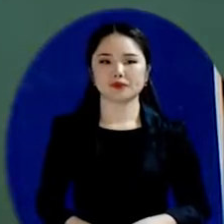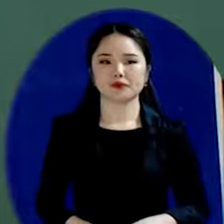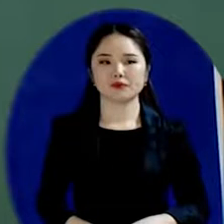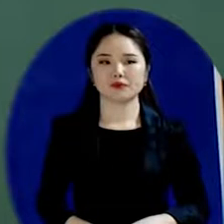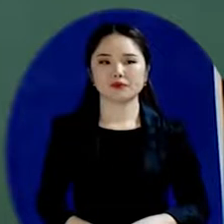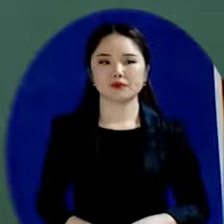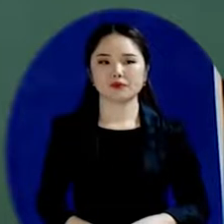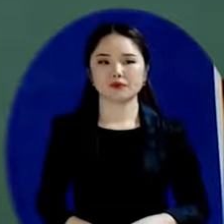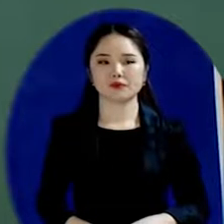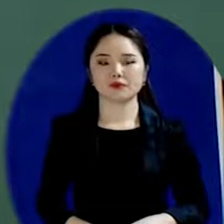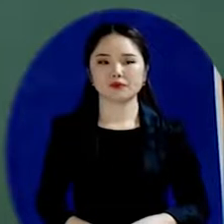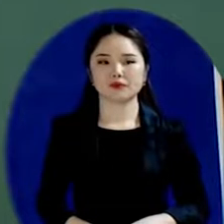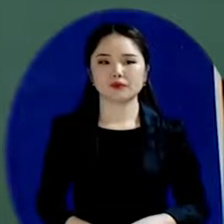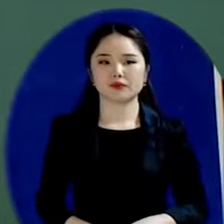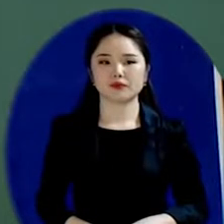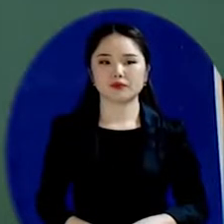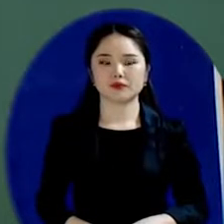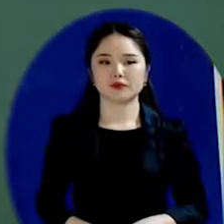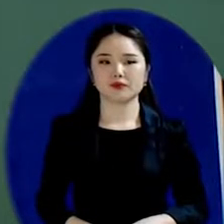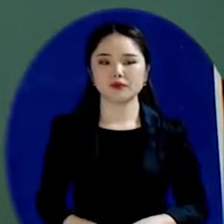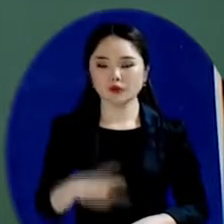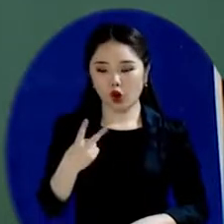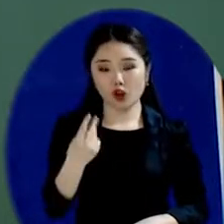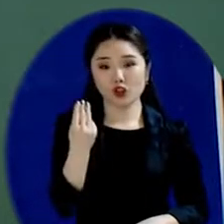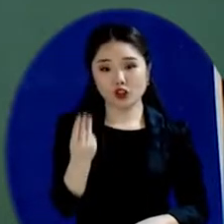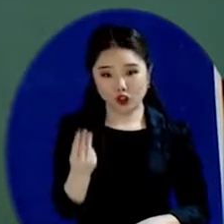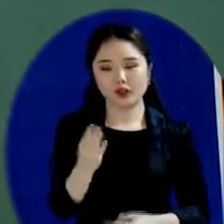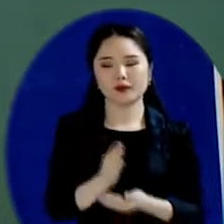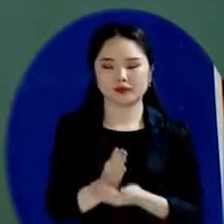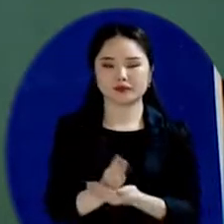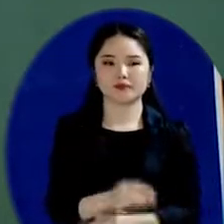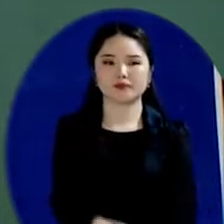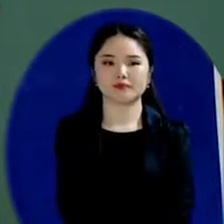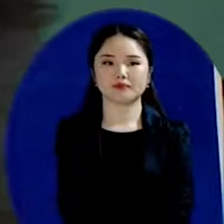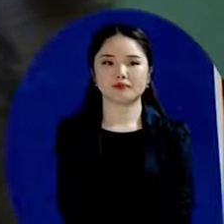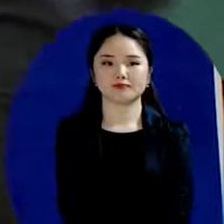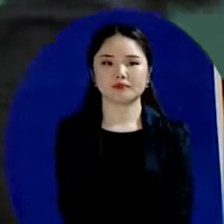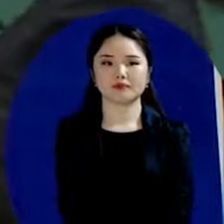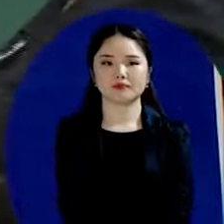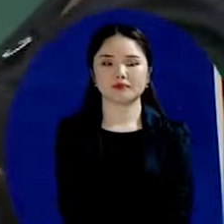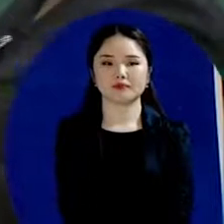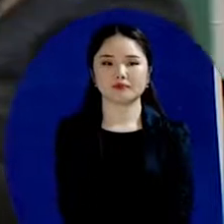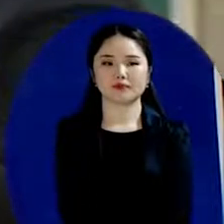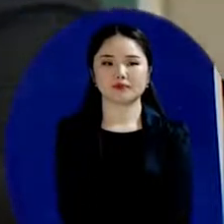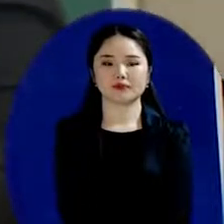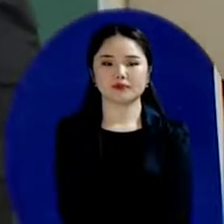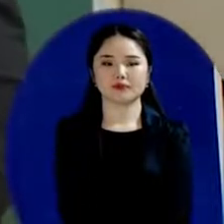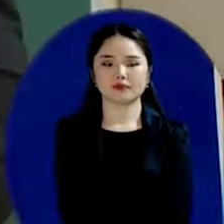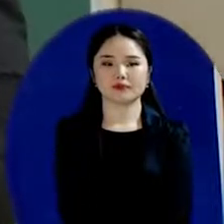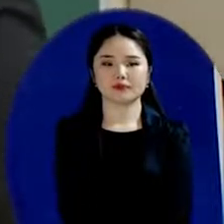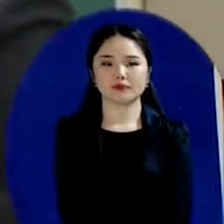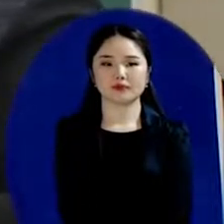За хэрэм маань 2 ширхэг байх нэ. За одоо бүгдээрээ